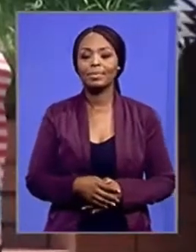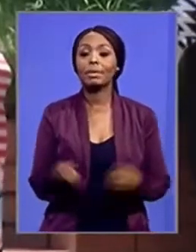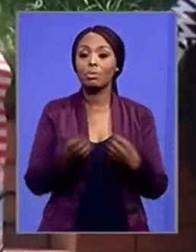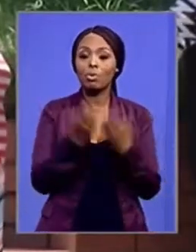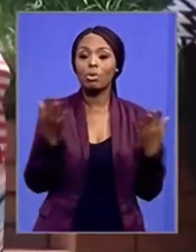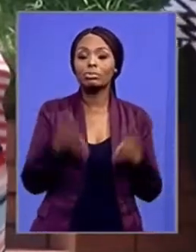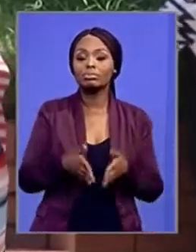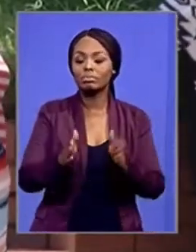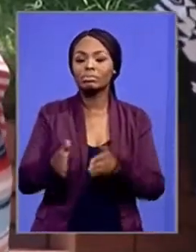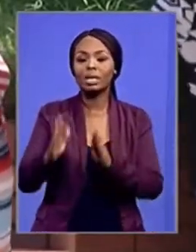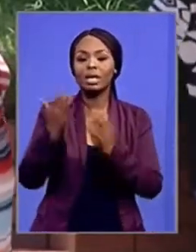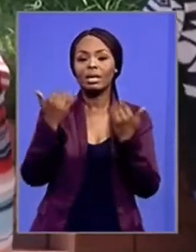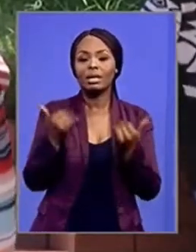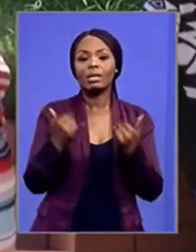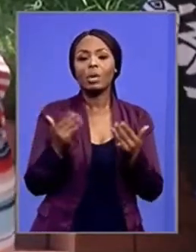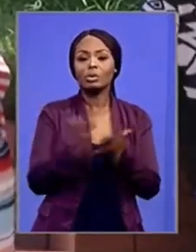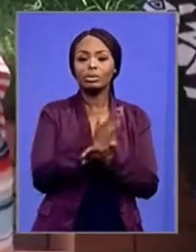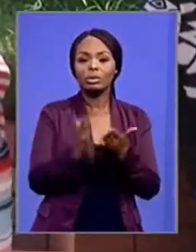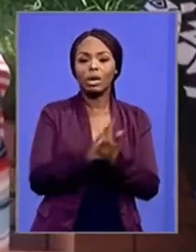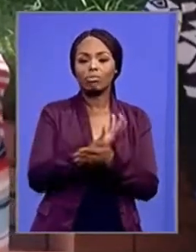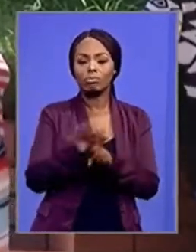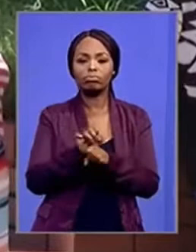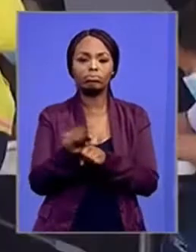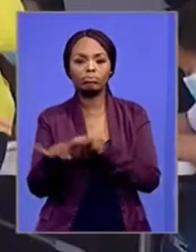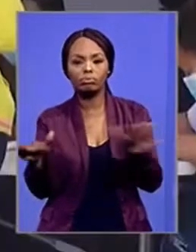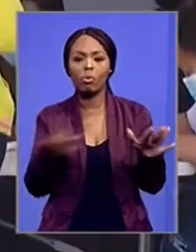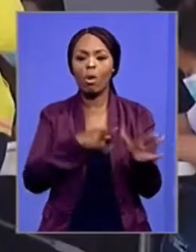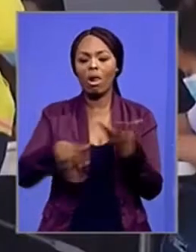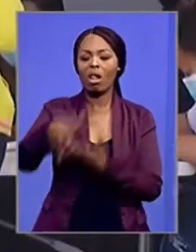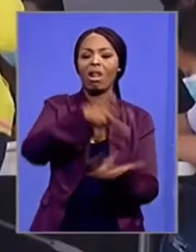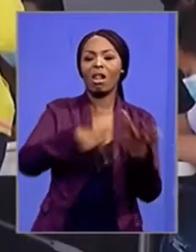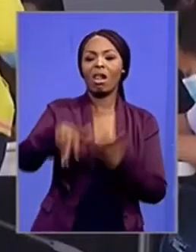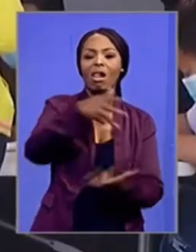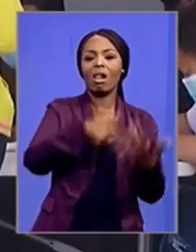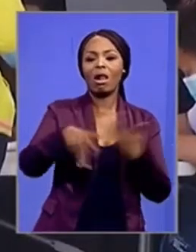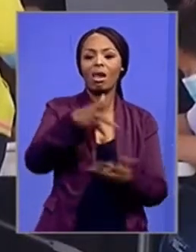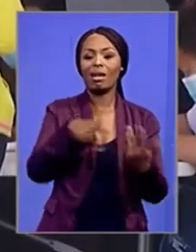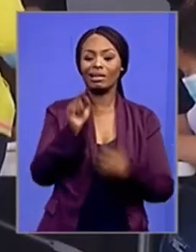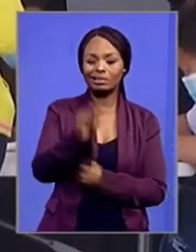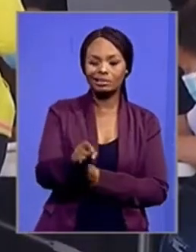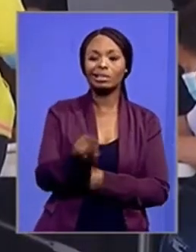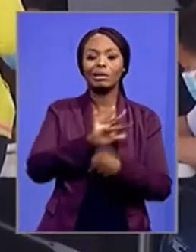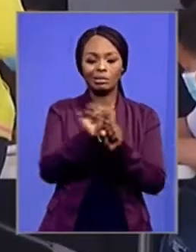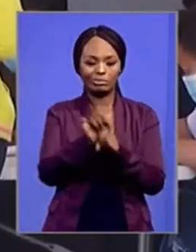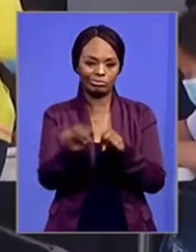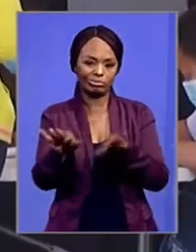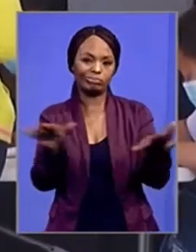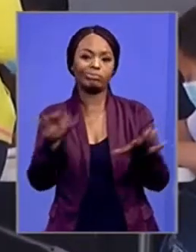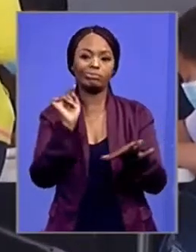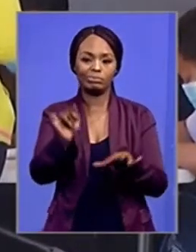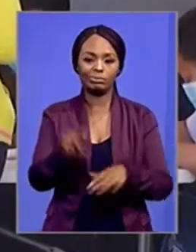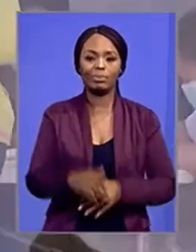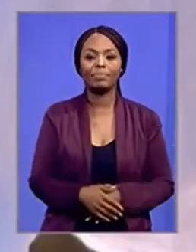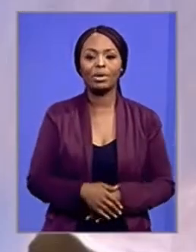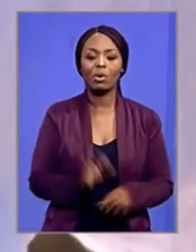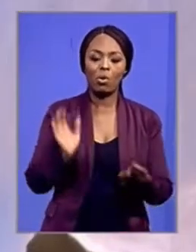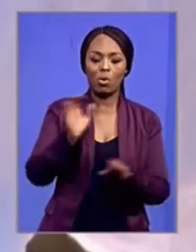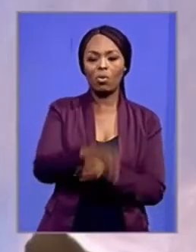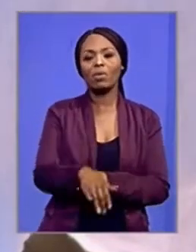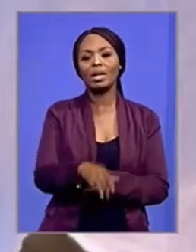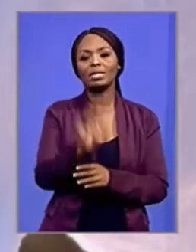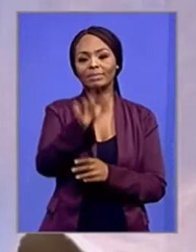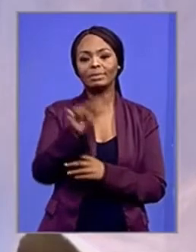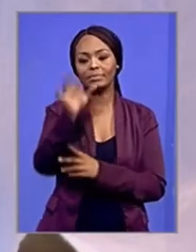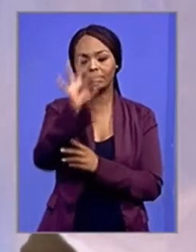magolo a oketsago diphetetso tsa coronavirus. Bašomi ba Red Cross ba ka ba go diperesente tse 70 ba fetetswe ke